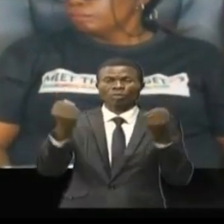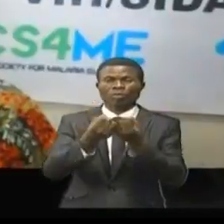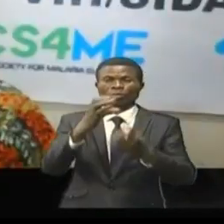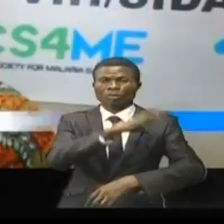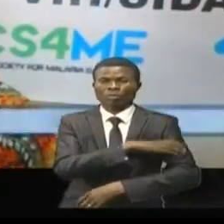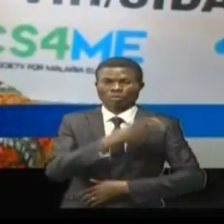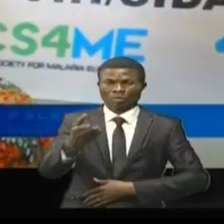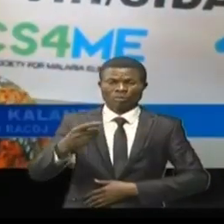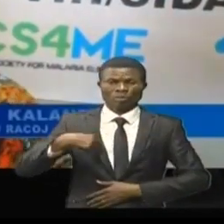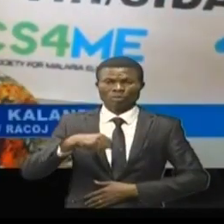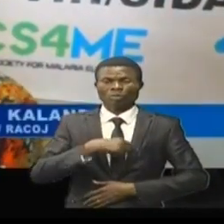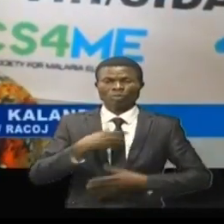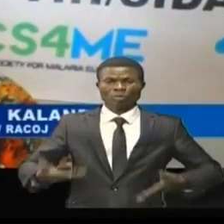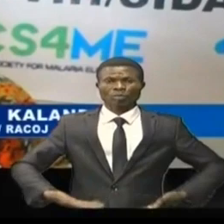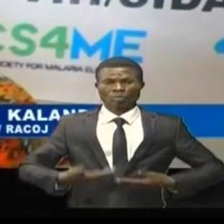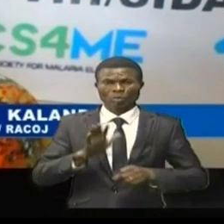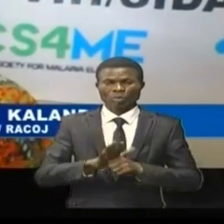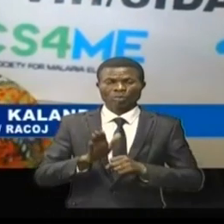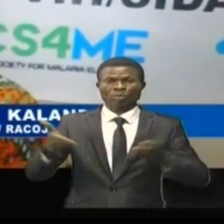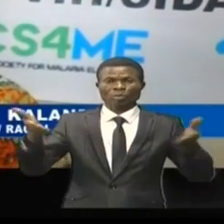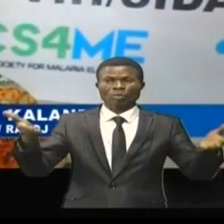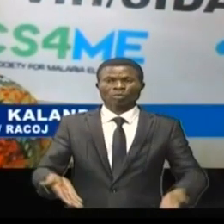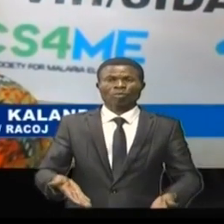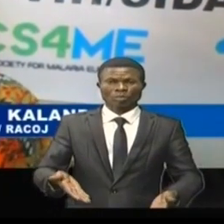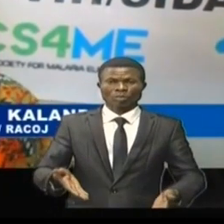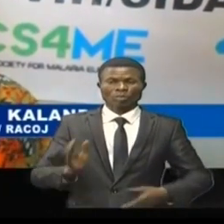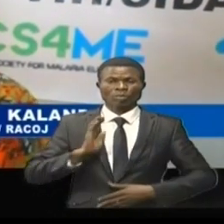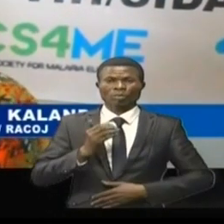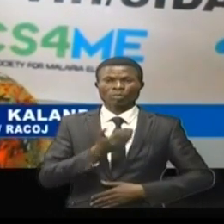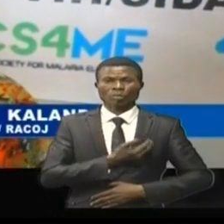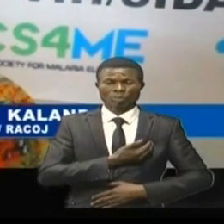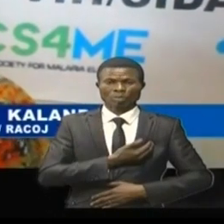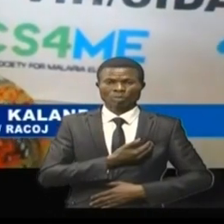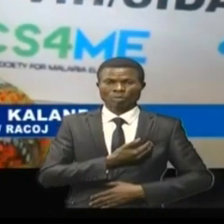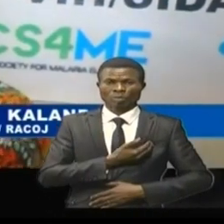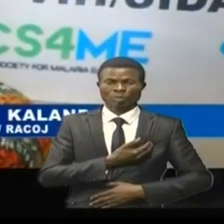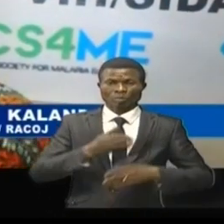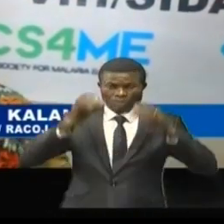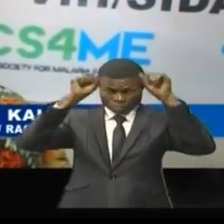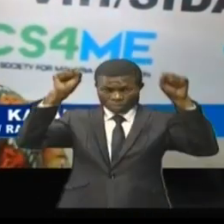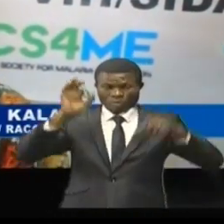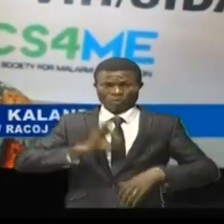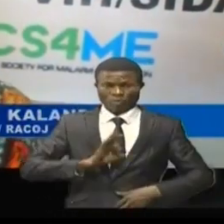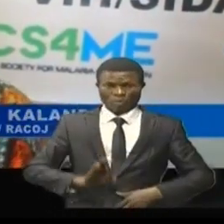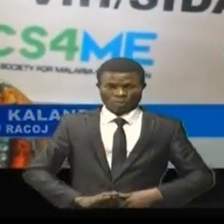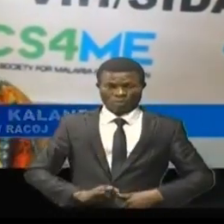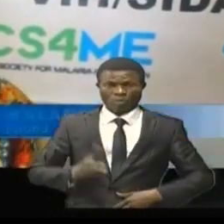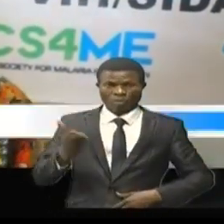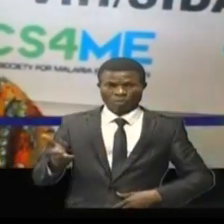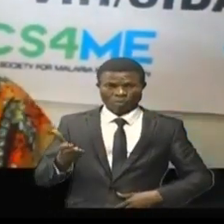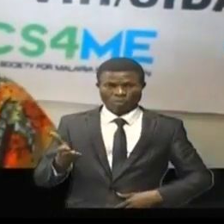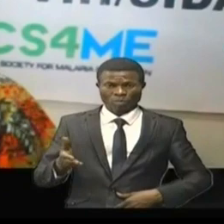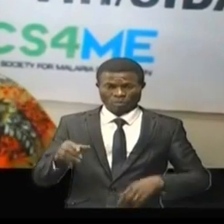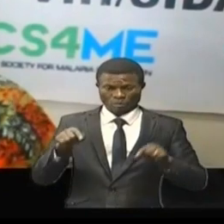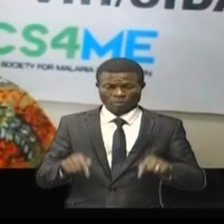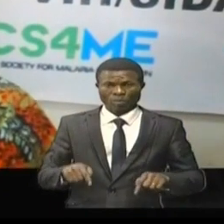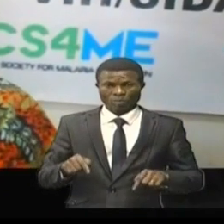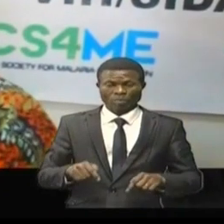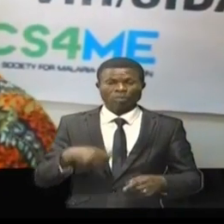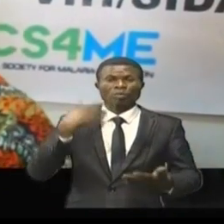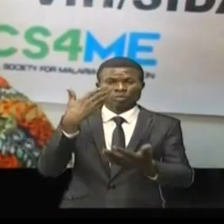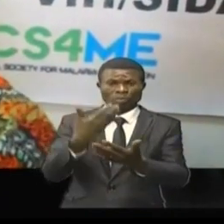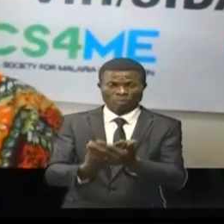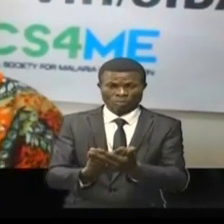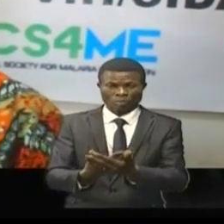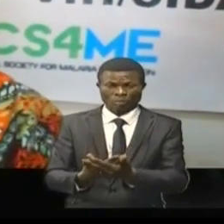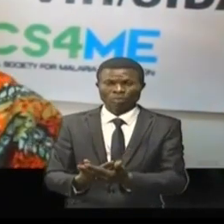Nous saluons déjà la présence de notre chef de l'État, Félix-Antoine Tshisekedi, qui est déjà à New